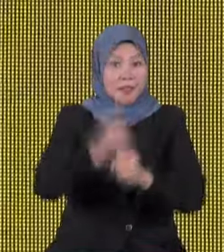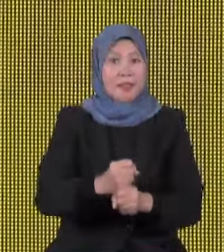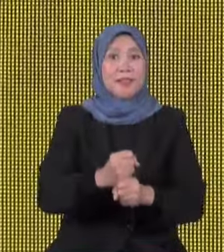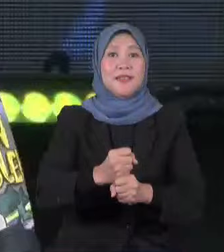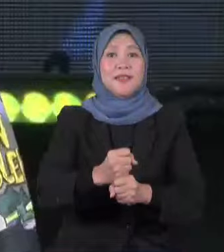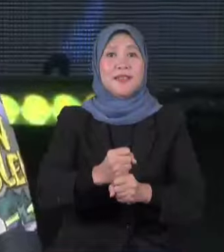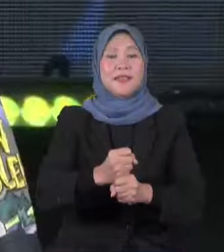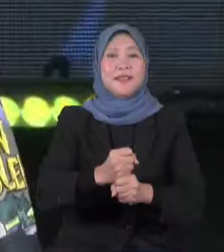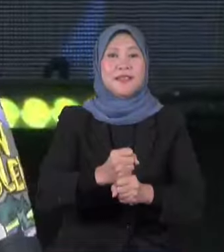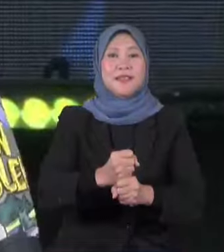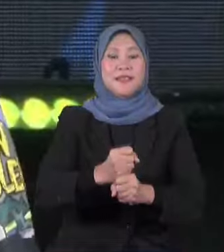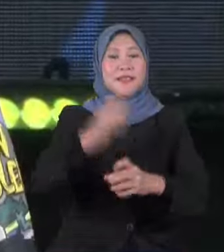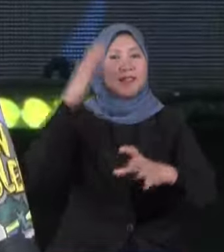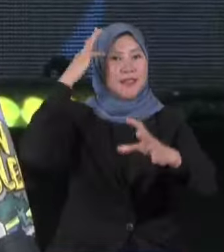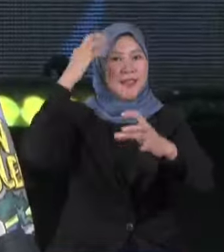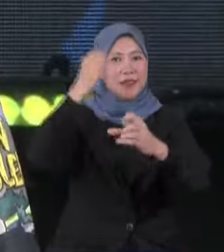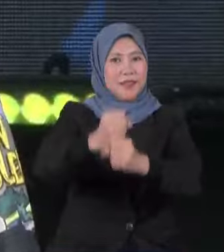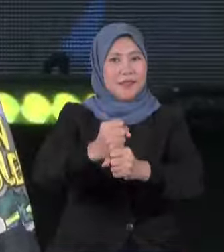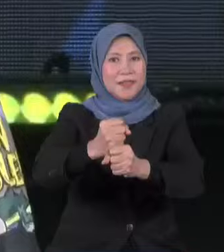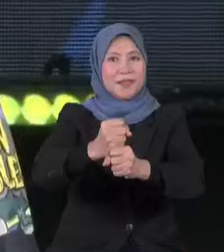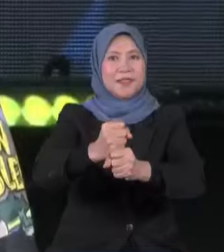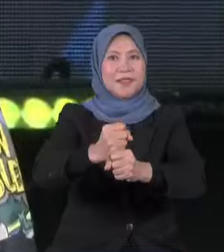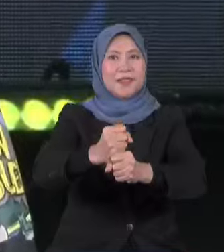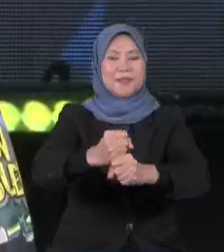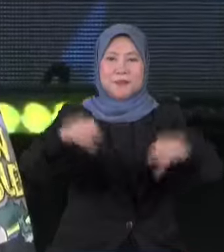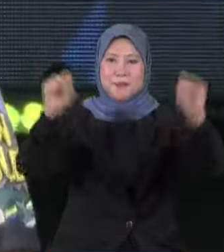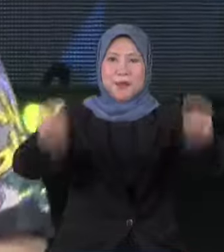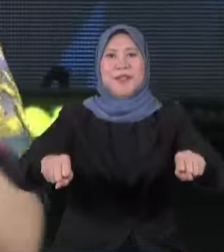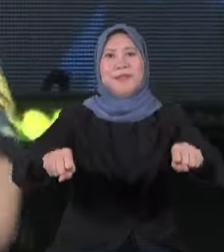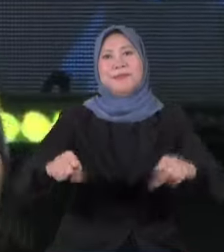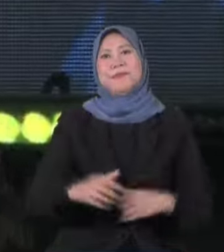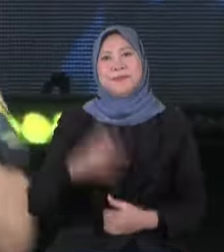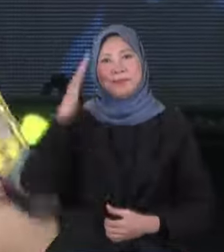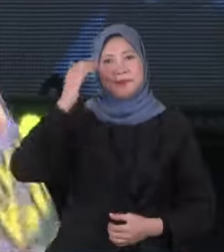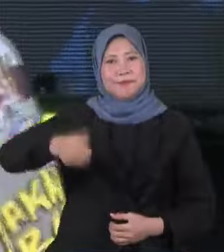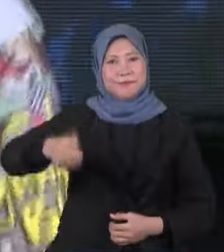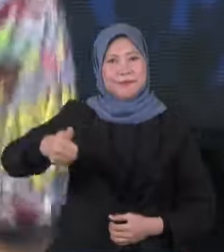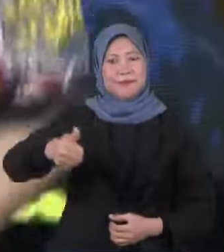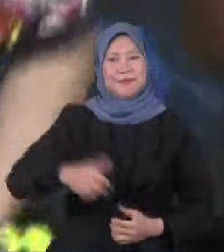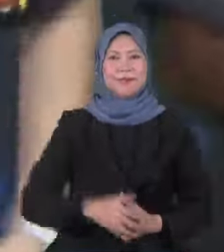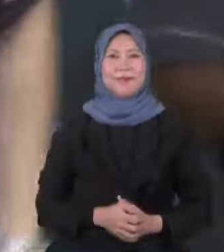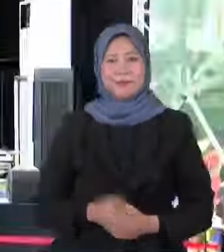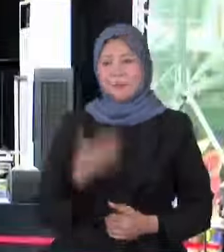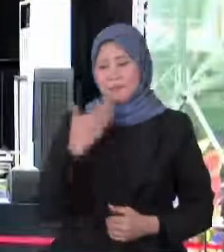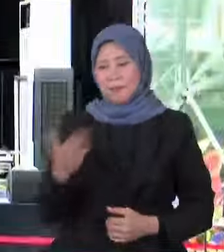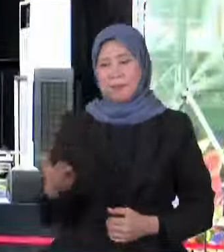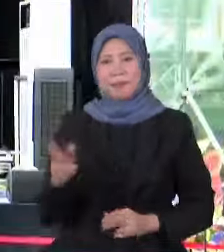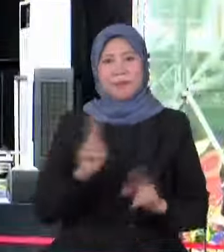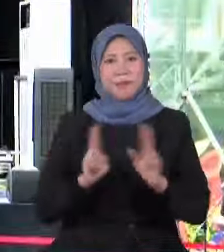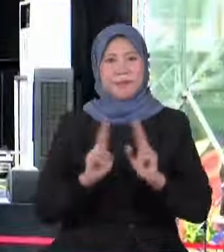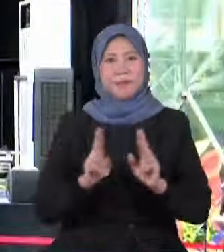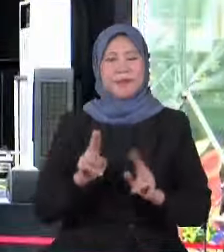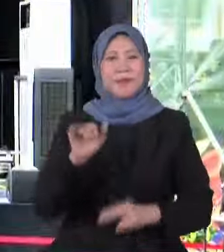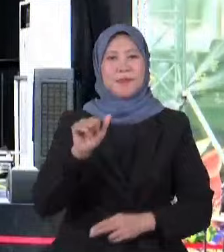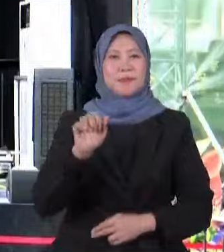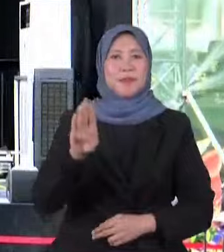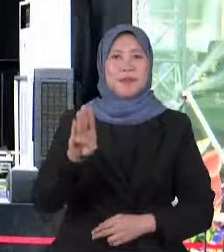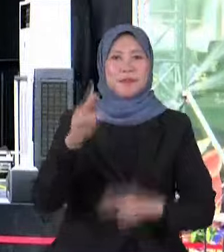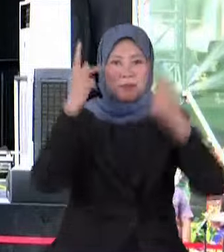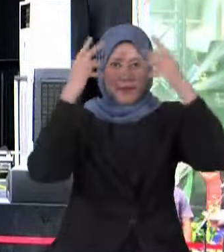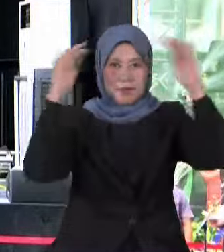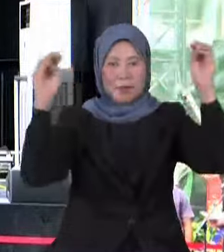yakin, yakin. Wassalamualaikum warahmatullahi wabarakatuh. Terima kasih diucapkan kepada Yang Amat Berhormat